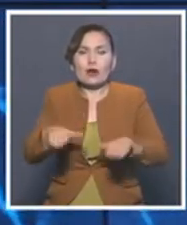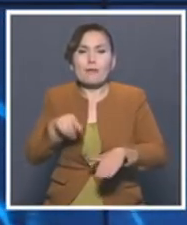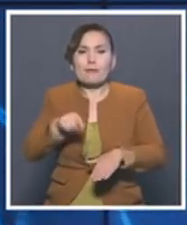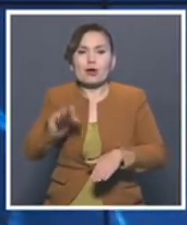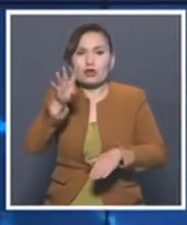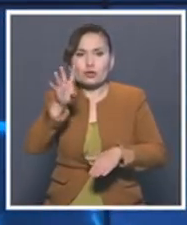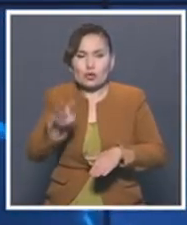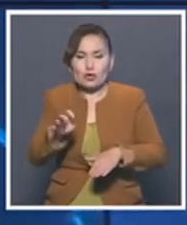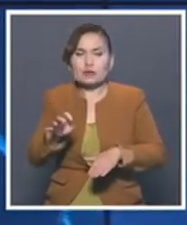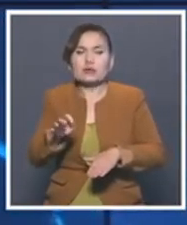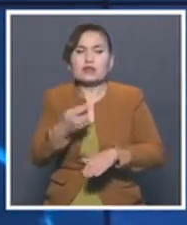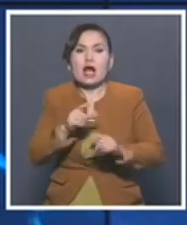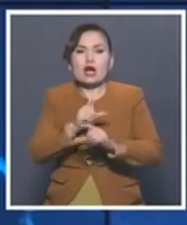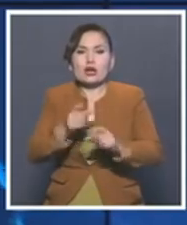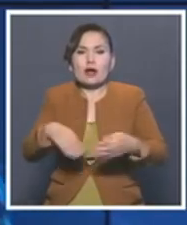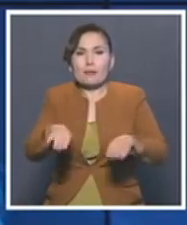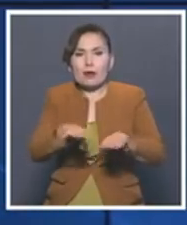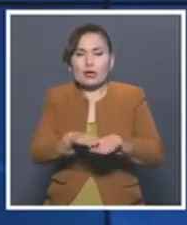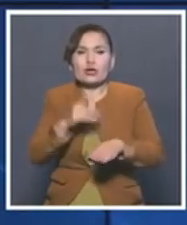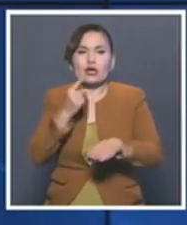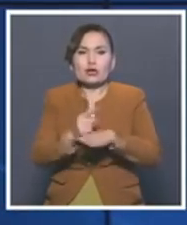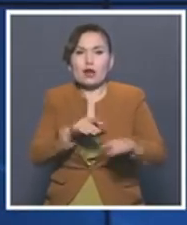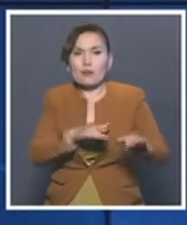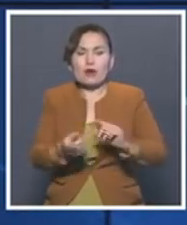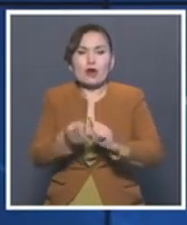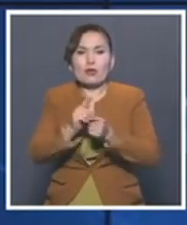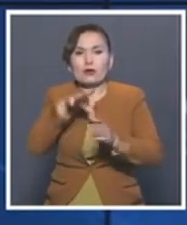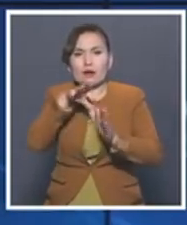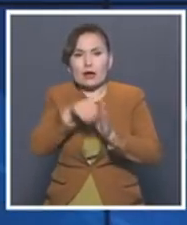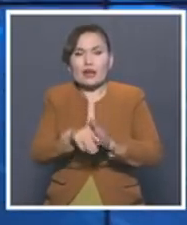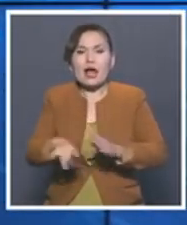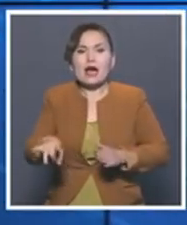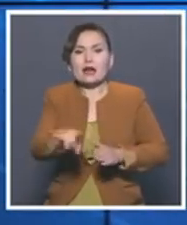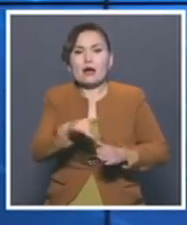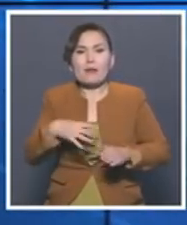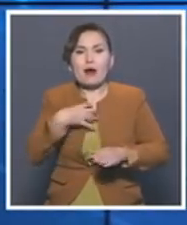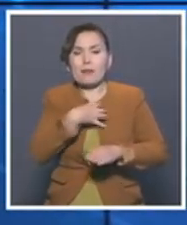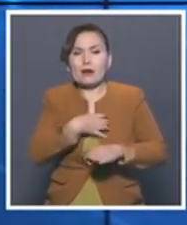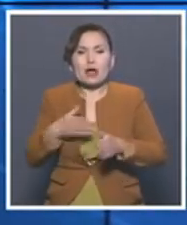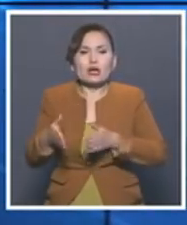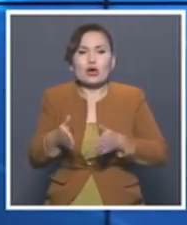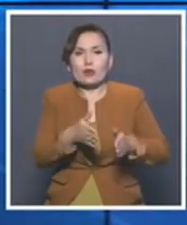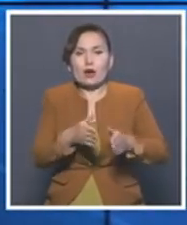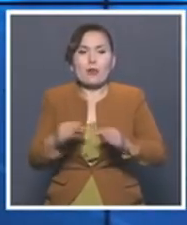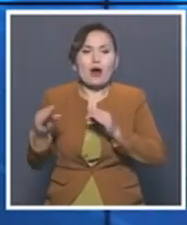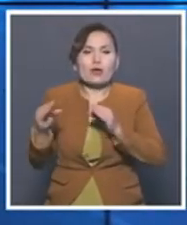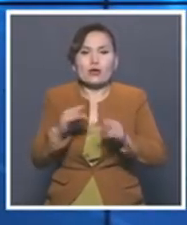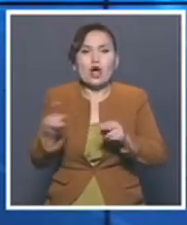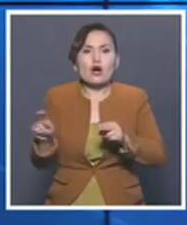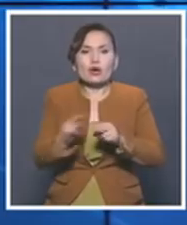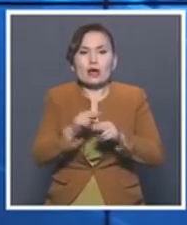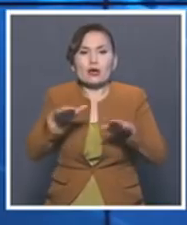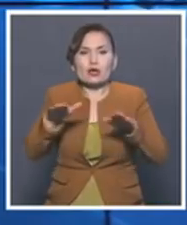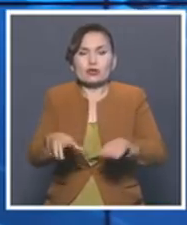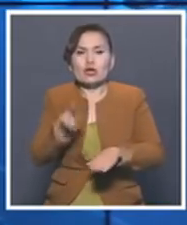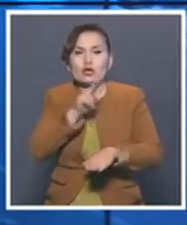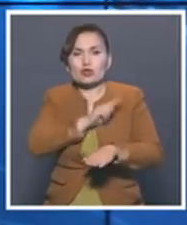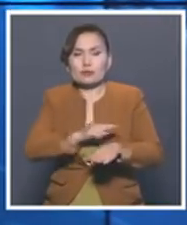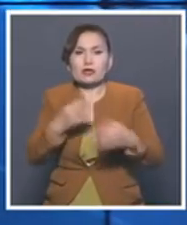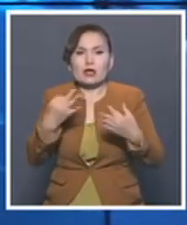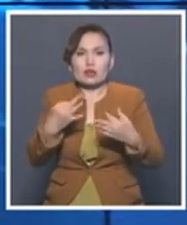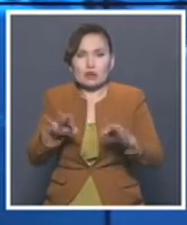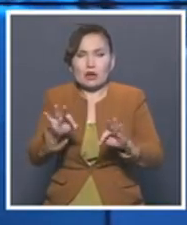1400-і жабылды. Сондай-ақ шектеу шараларына өзгертулер енгізіліп, республикалық маңызы бар жолдардағы автокөлік жөндеу орындарының